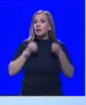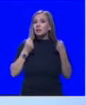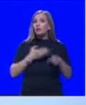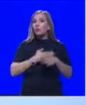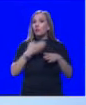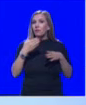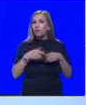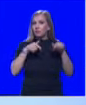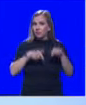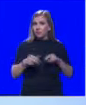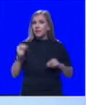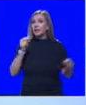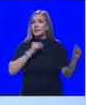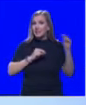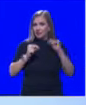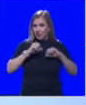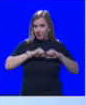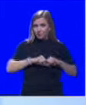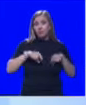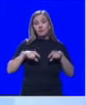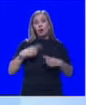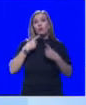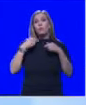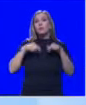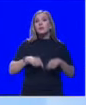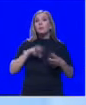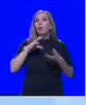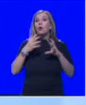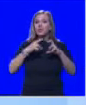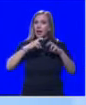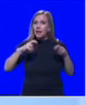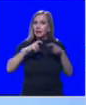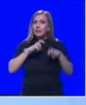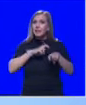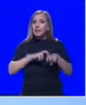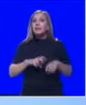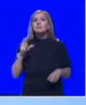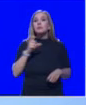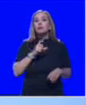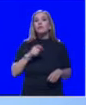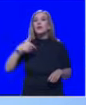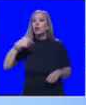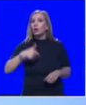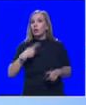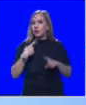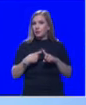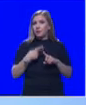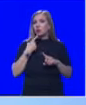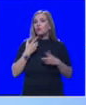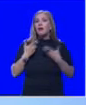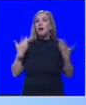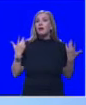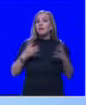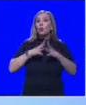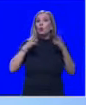в общинските съвети. За тези процеси говорим днес с политическите анализатори Даниел Смилов и Георги Харизанов. За това какви